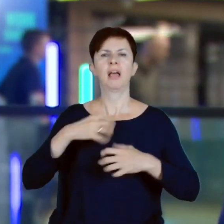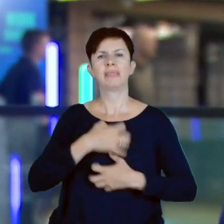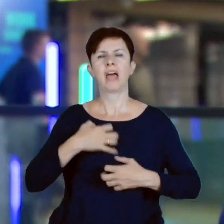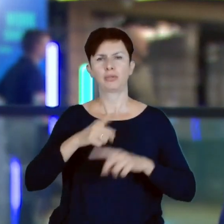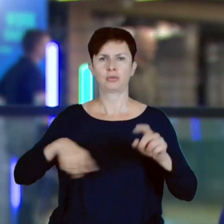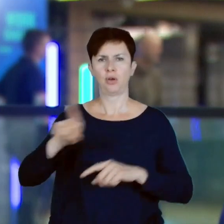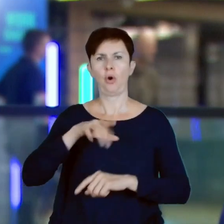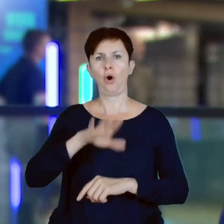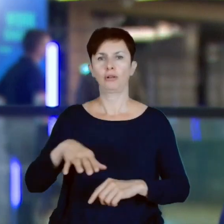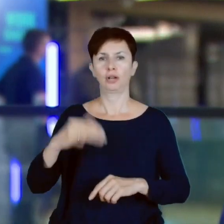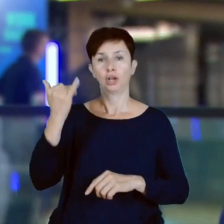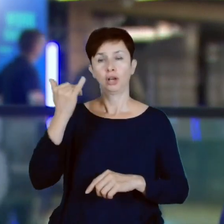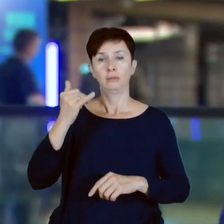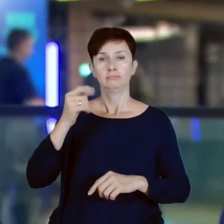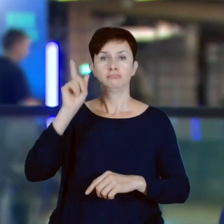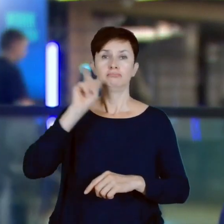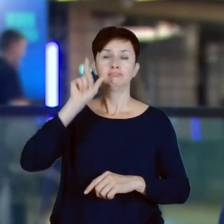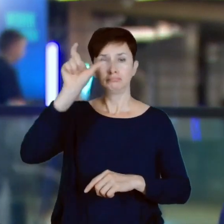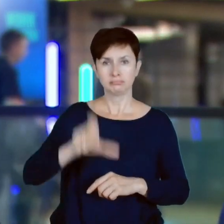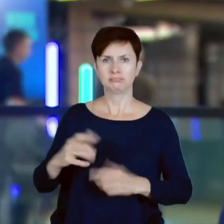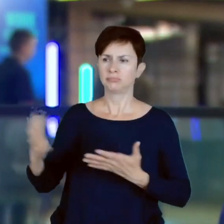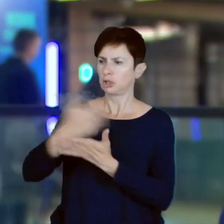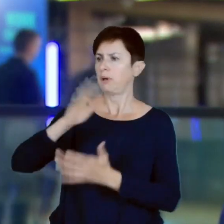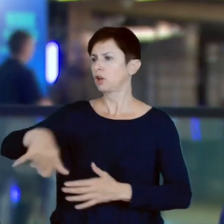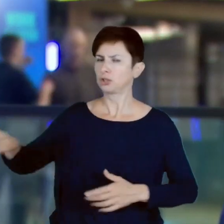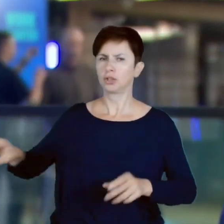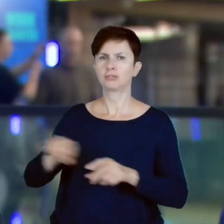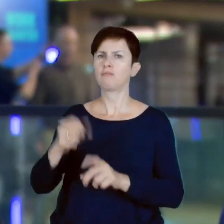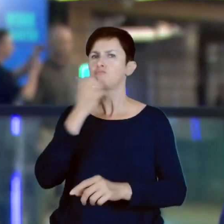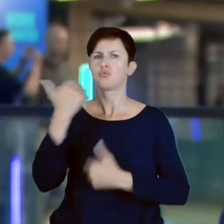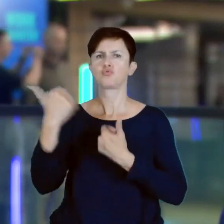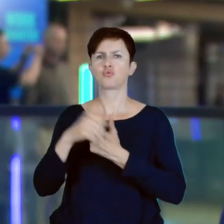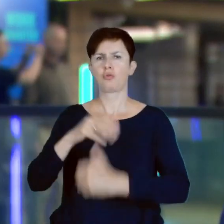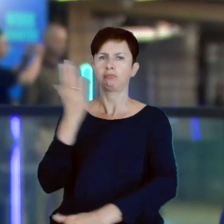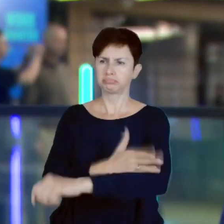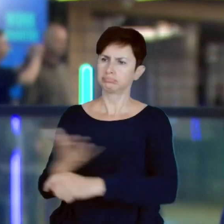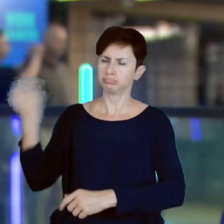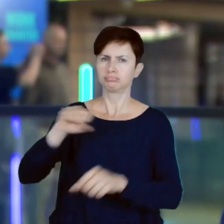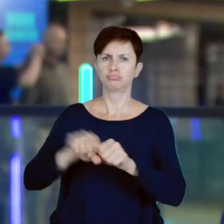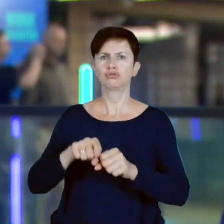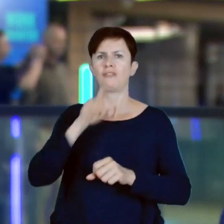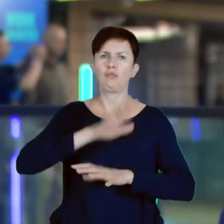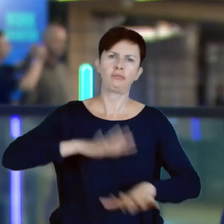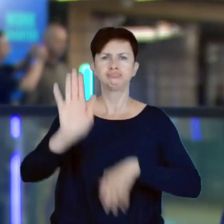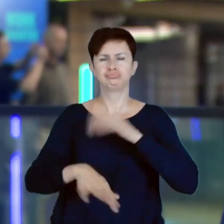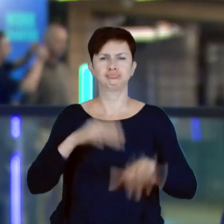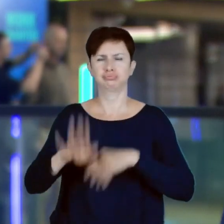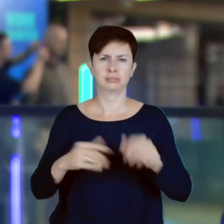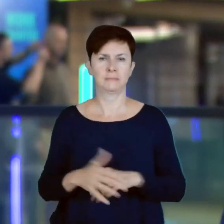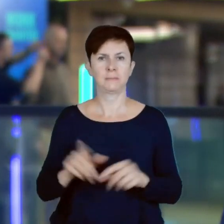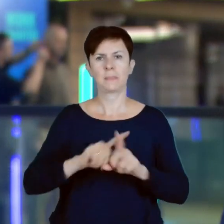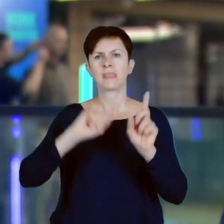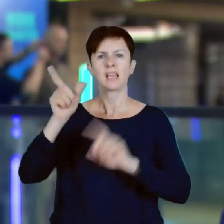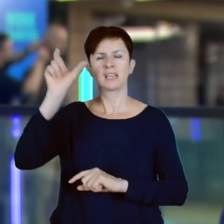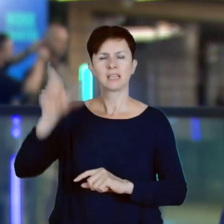do stawu, żeby wlazły w błoto. I on opowiadał o takiej idei amerykańskiego jakiegoś naukowca, który się nazywa umysł hybrydowy. Ta nazwa moim zdaniem